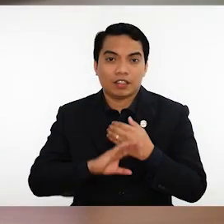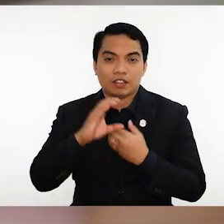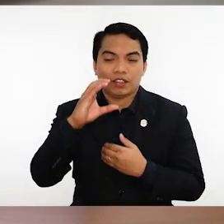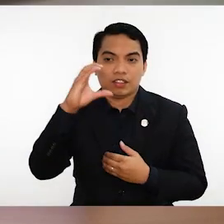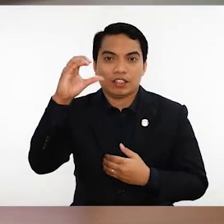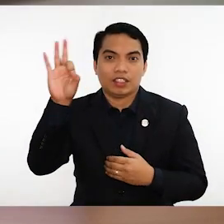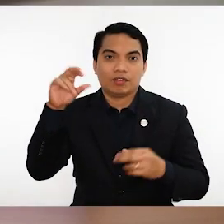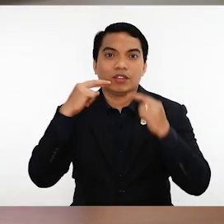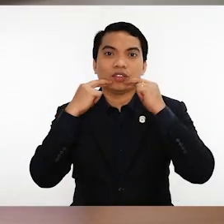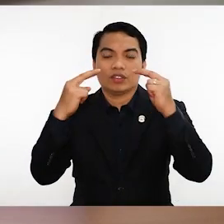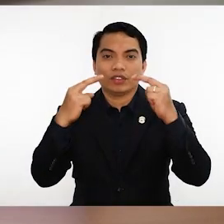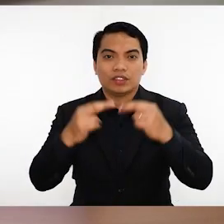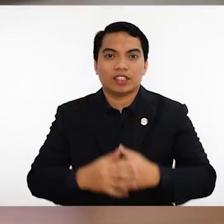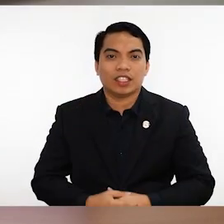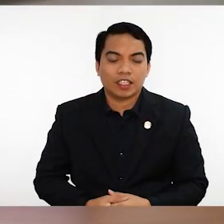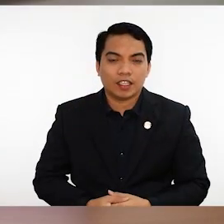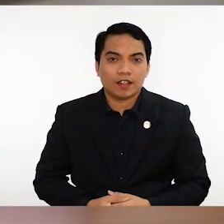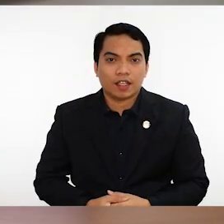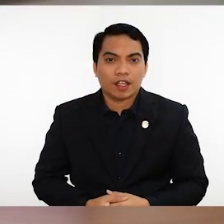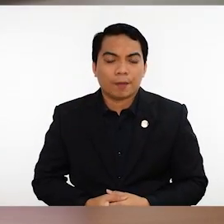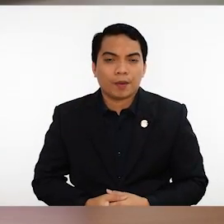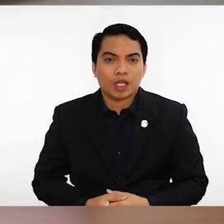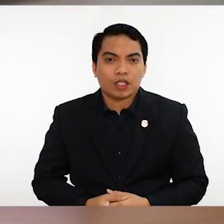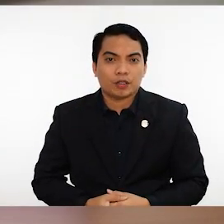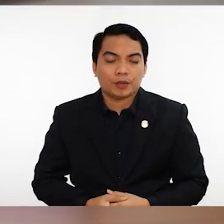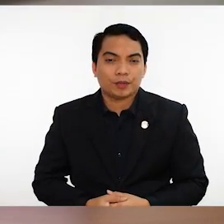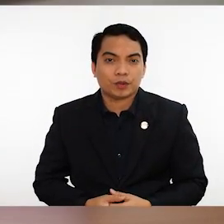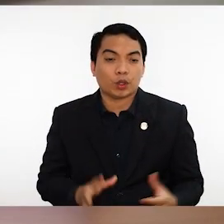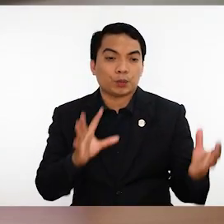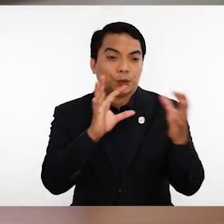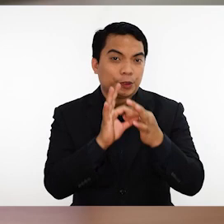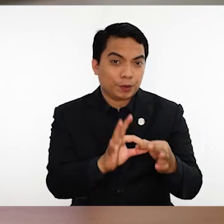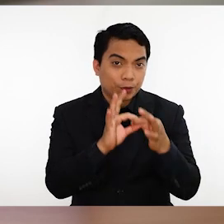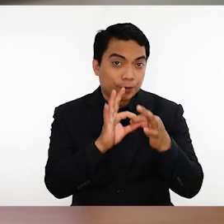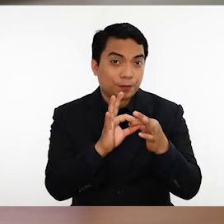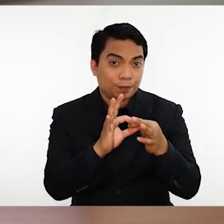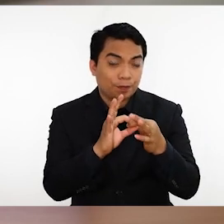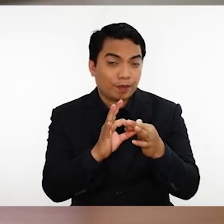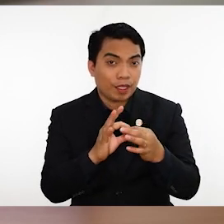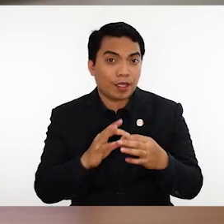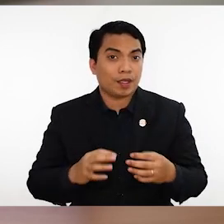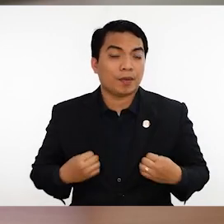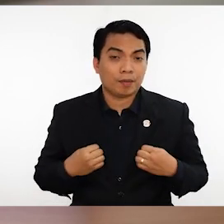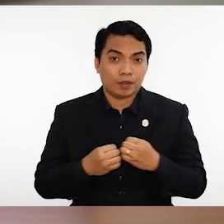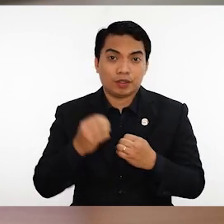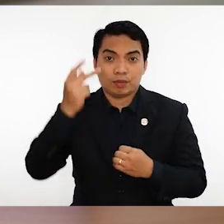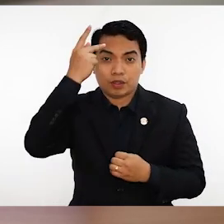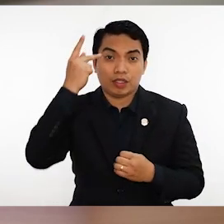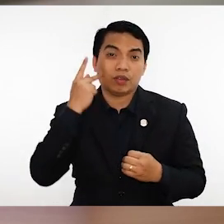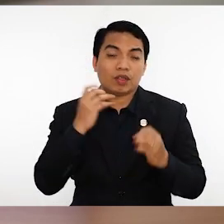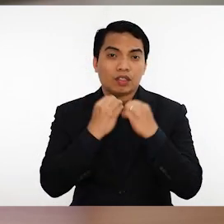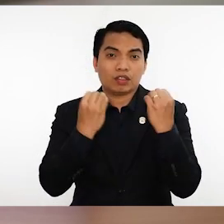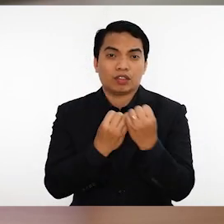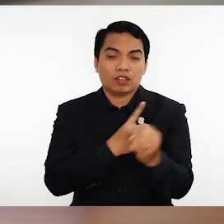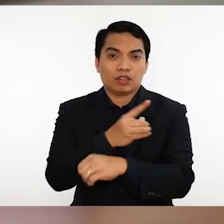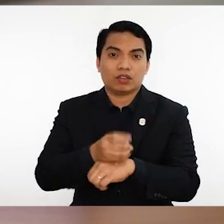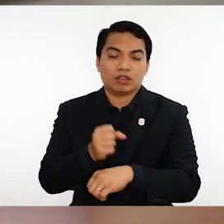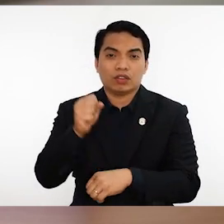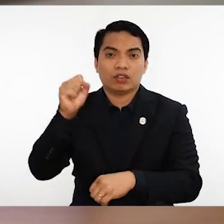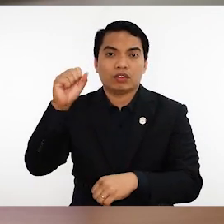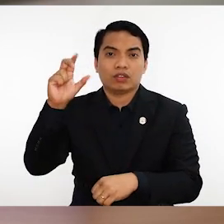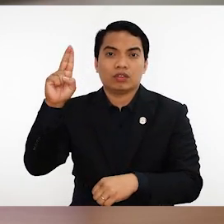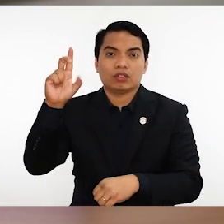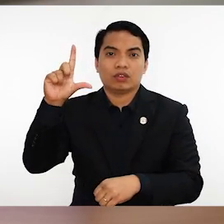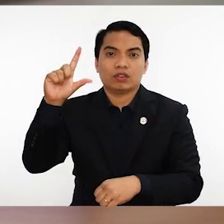Nagbabalik po ang CFO News. Nagkalapit-lapit ang kalooban ng mga nasa kapisan ng kadiwa sa distrito ng Sultan Kudarat